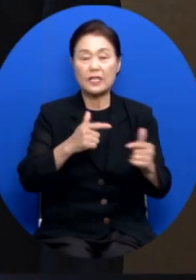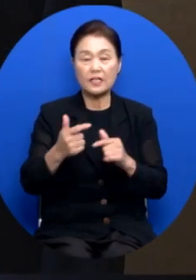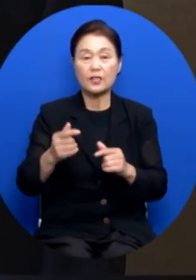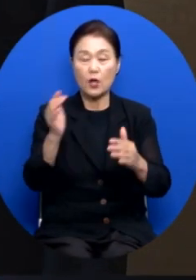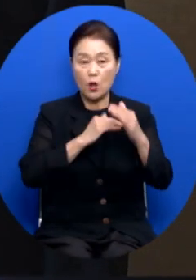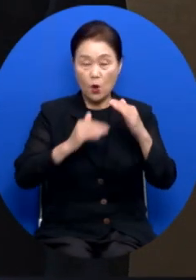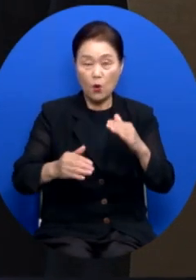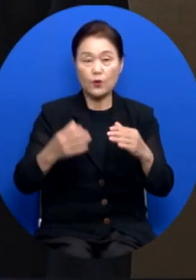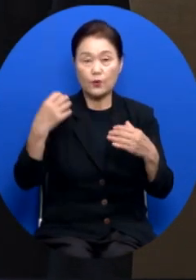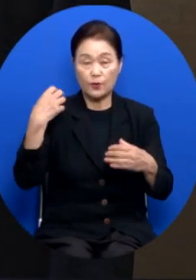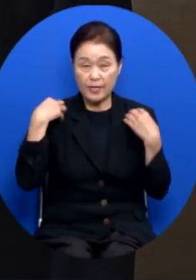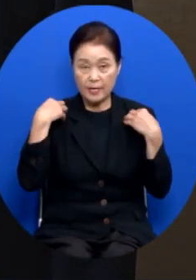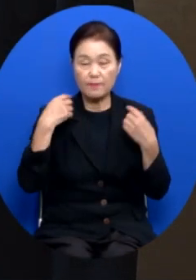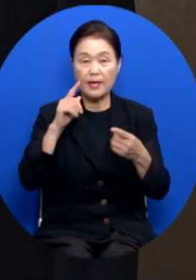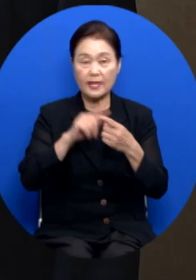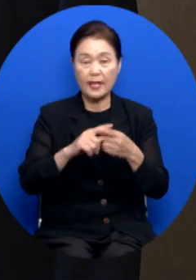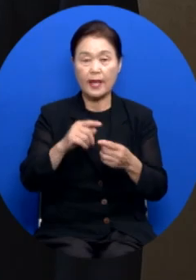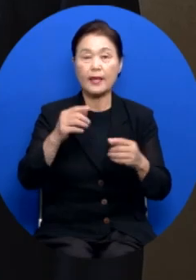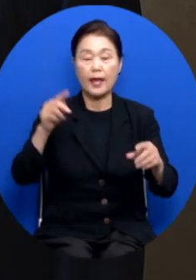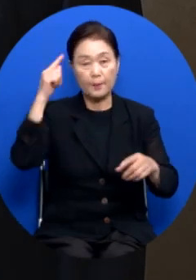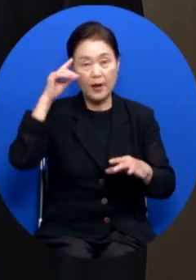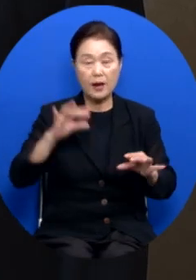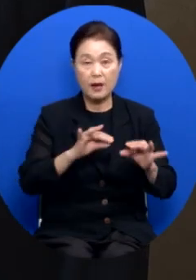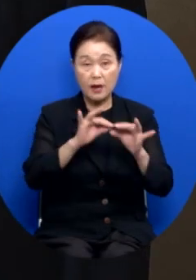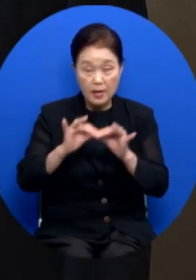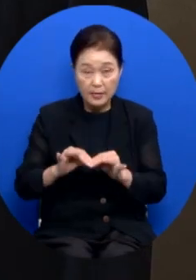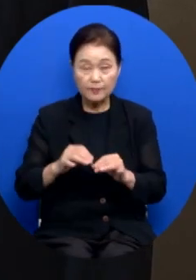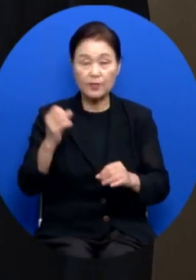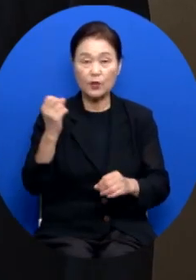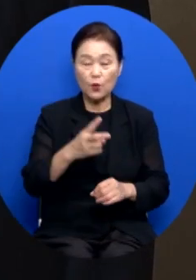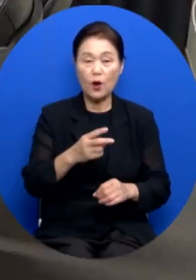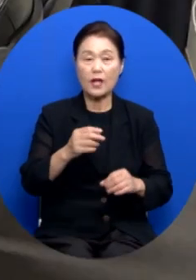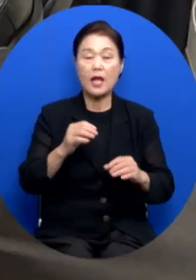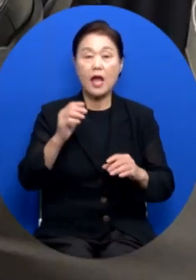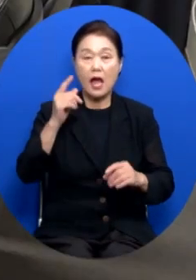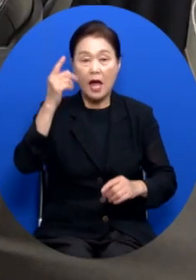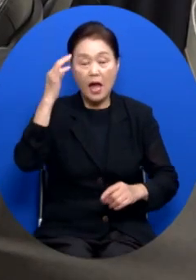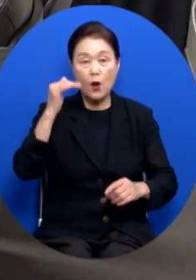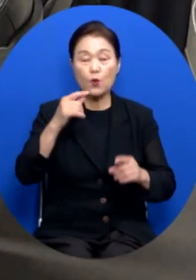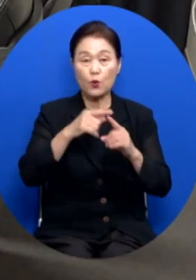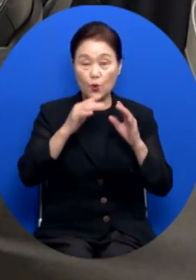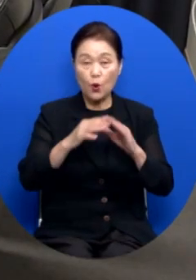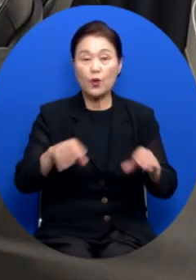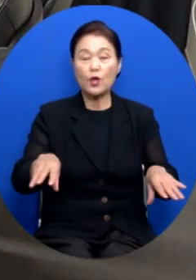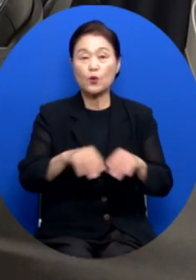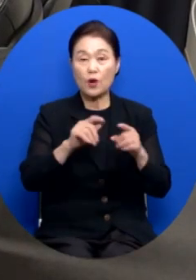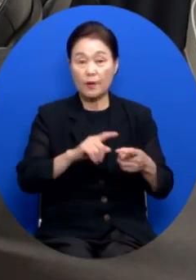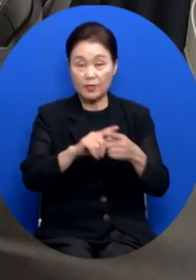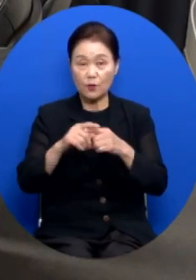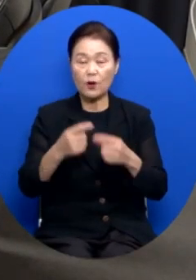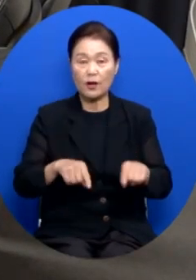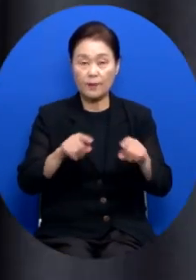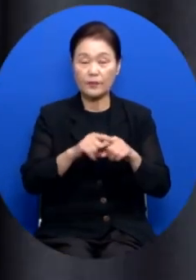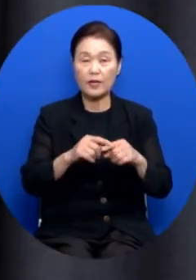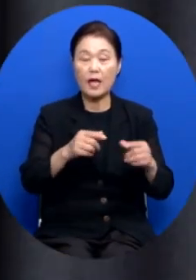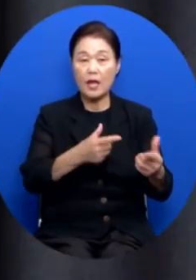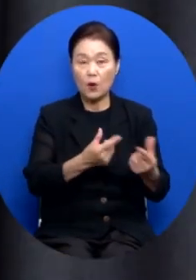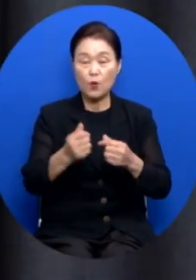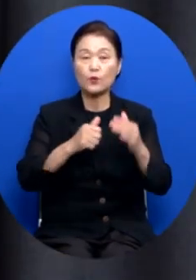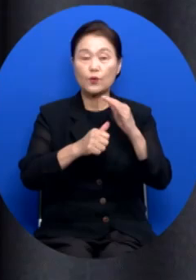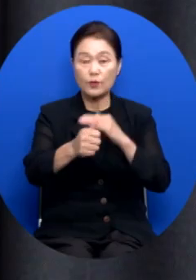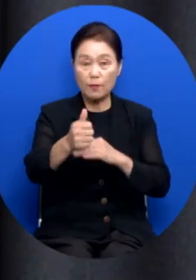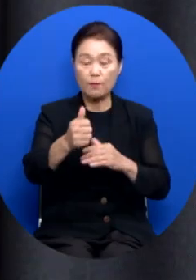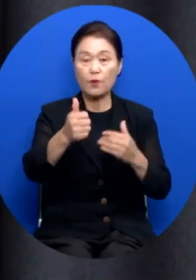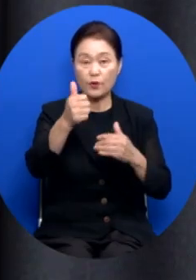다하자는 데 뜻을 모았습니다. 또한 상임회장단 회의를 열고 한기총과의 기관 통합 합의를 공동대표회장단에